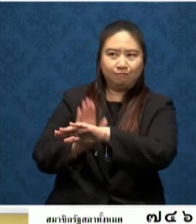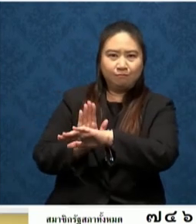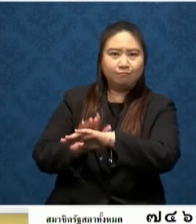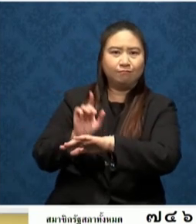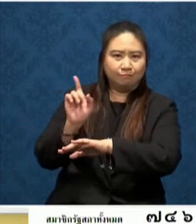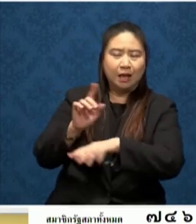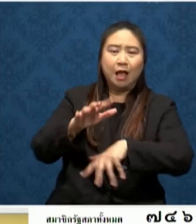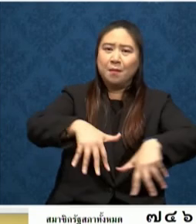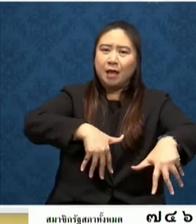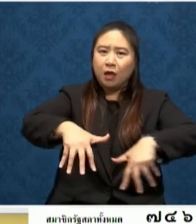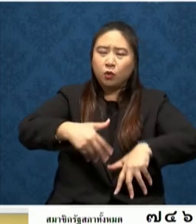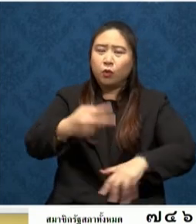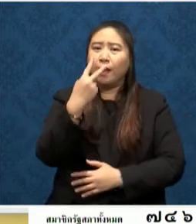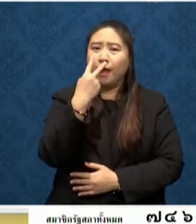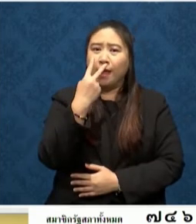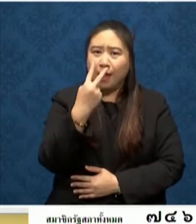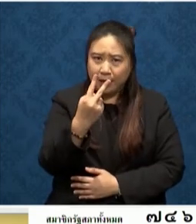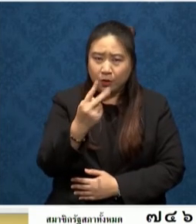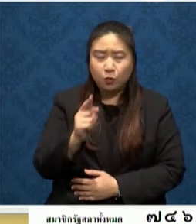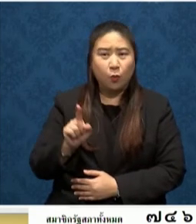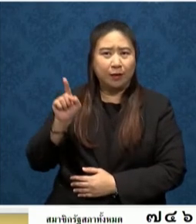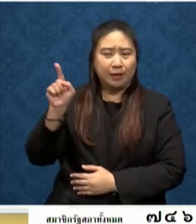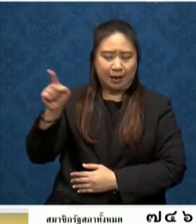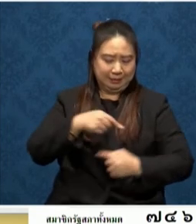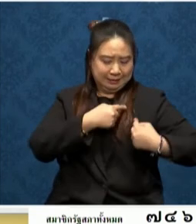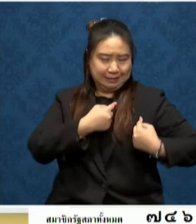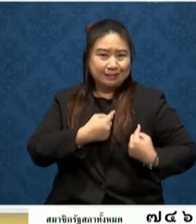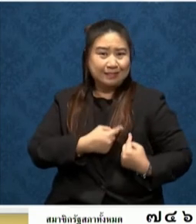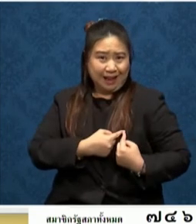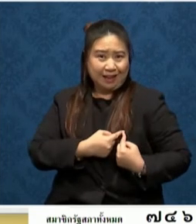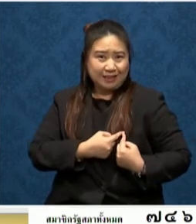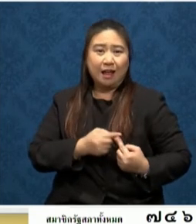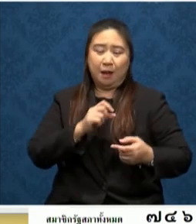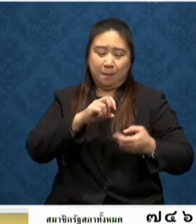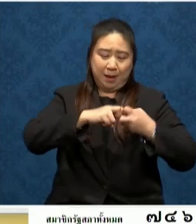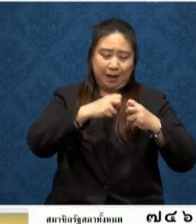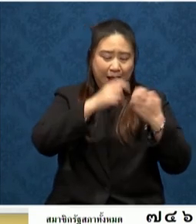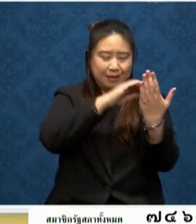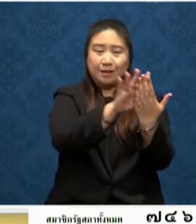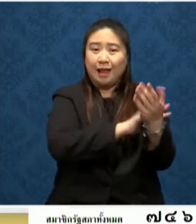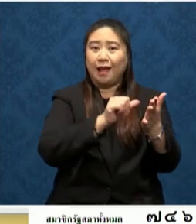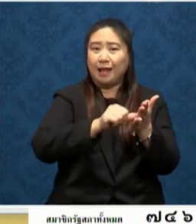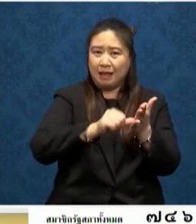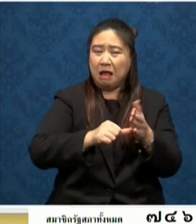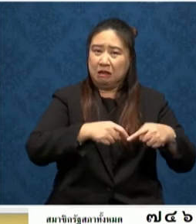ให้ประชาชนเหนว่า ท่านจริงใจหอไม่ กับการเข้ามาบริหประเทศครั้งนี้